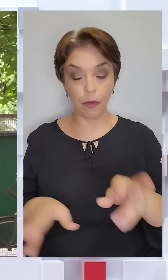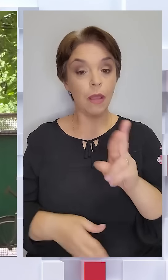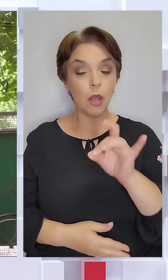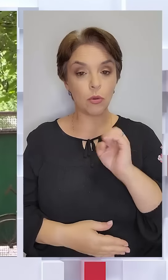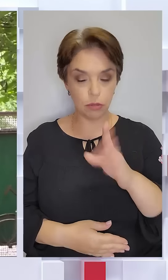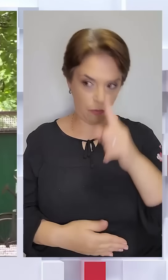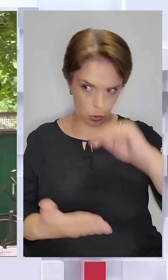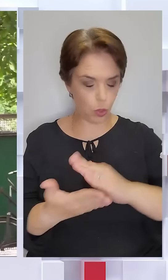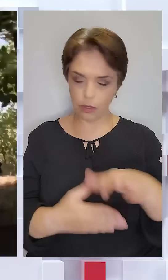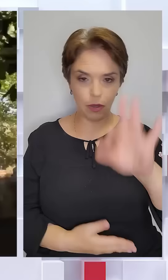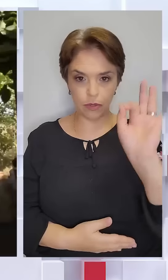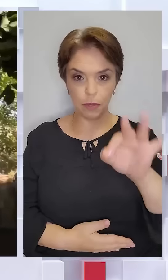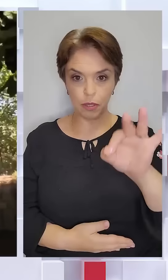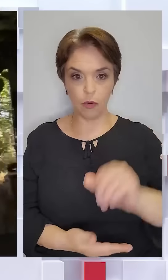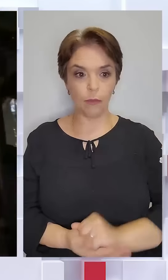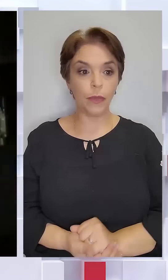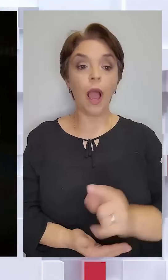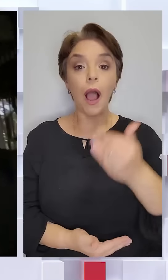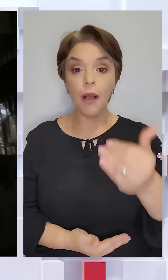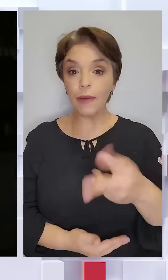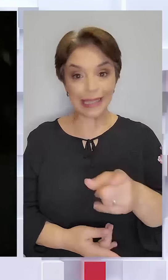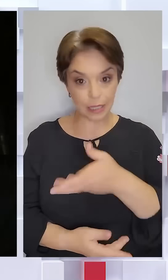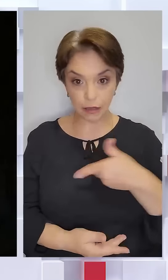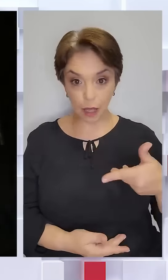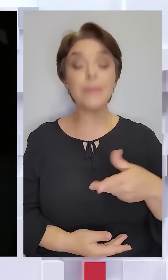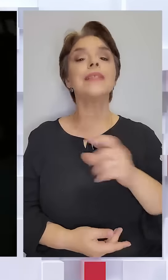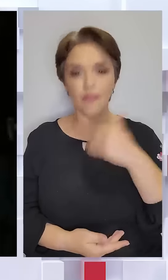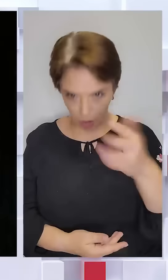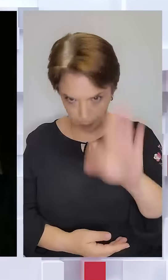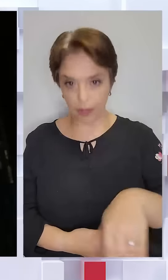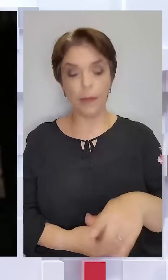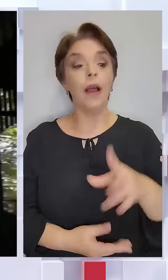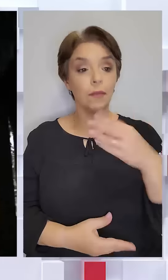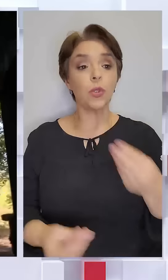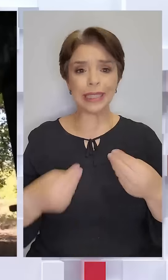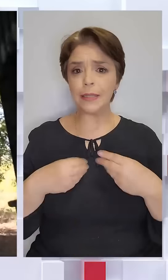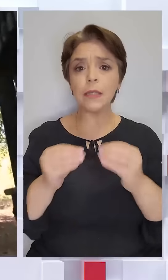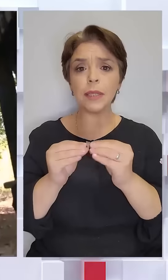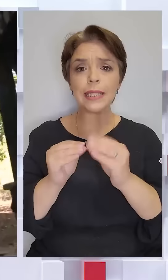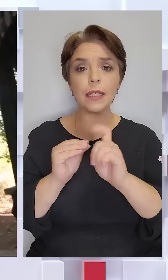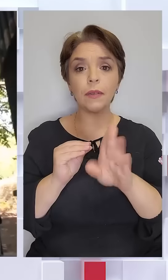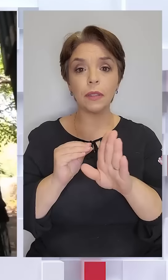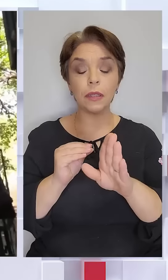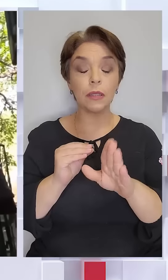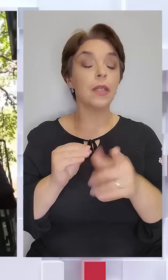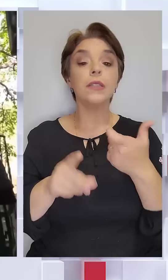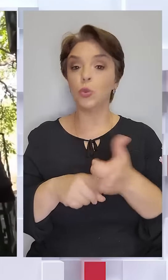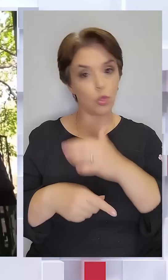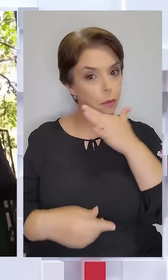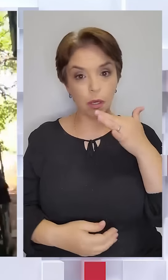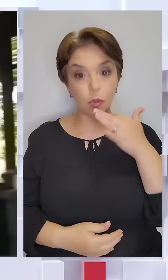Ярослав зорієнтувався миттєво. А ви не за нами? За вами. Все, дасте нам 10 хвилин. Це